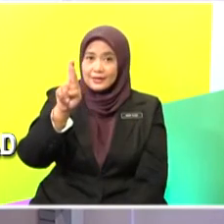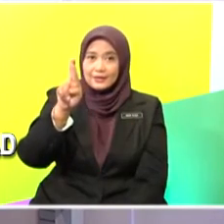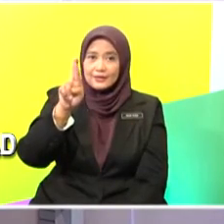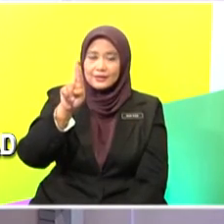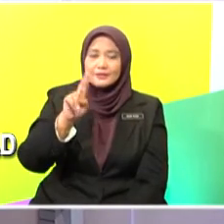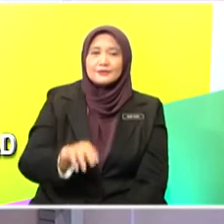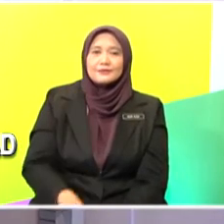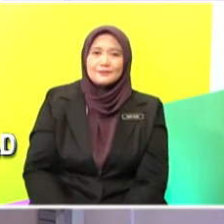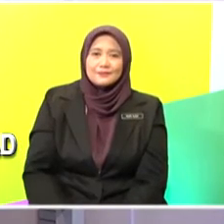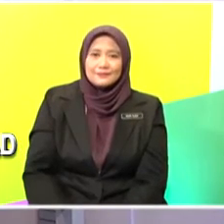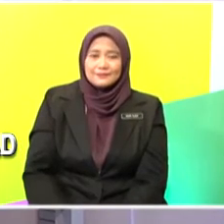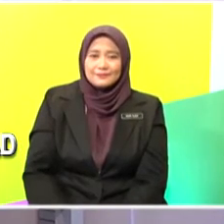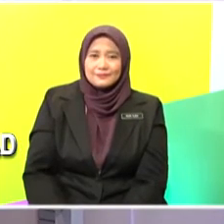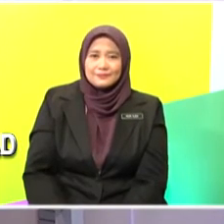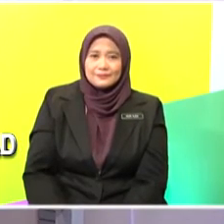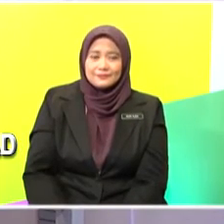Okey.